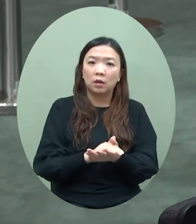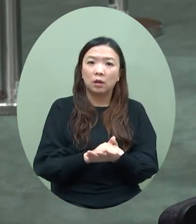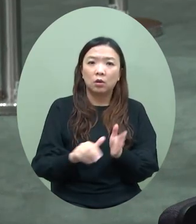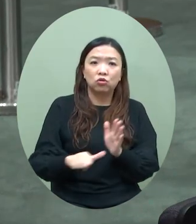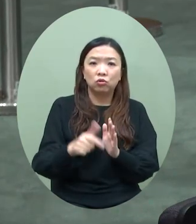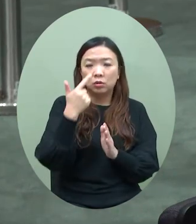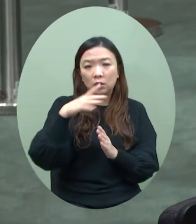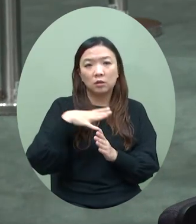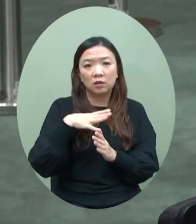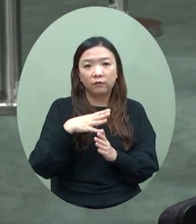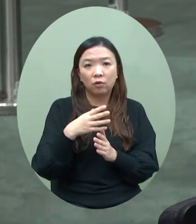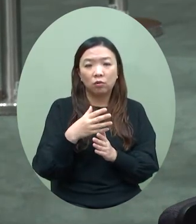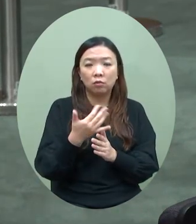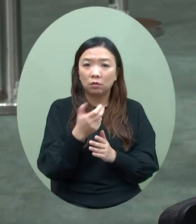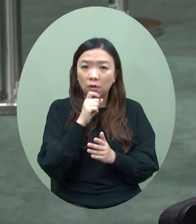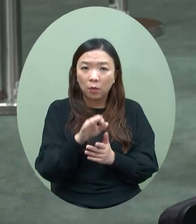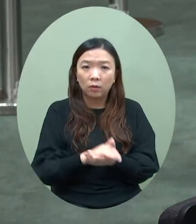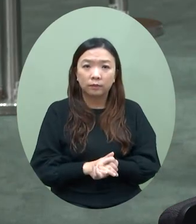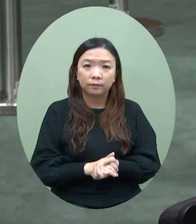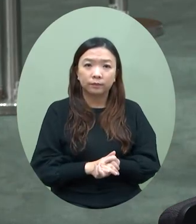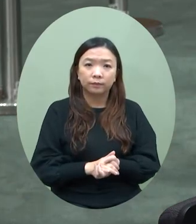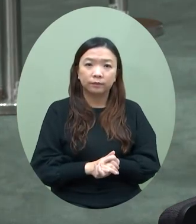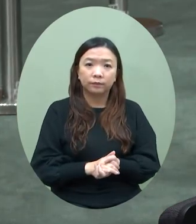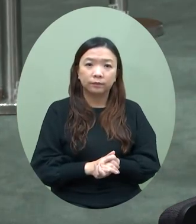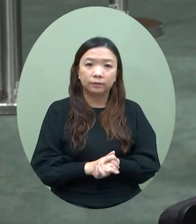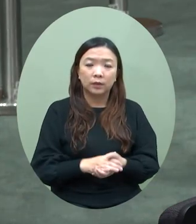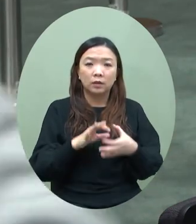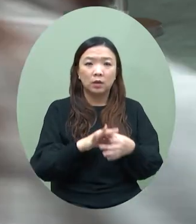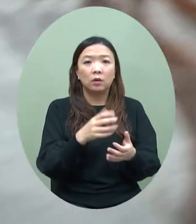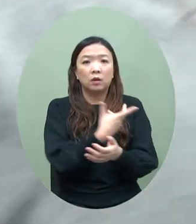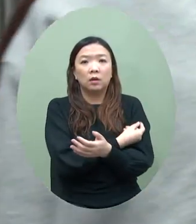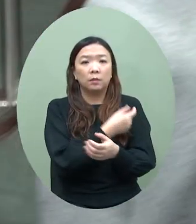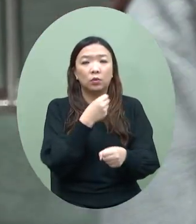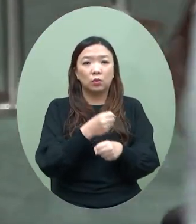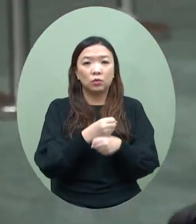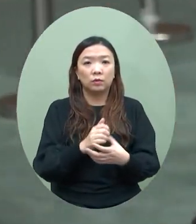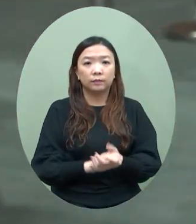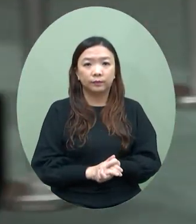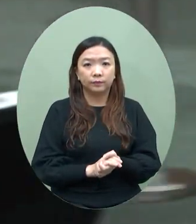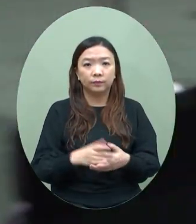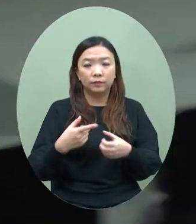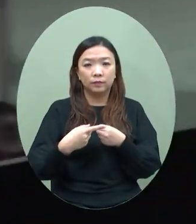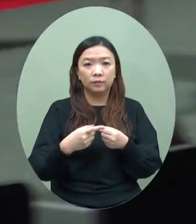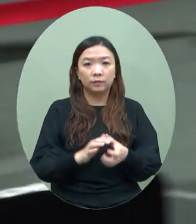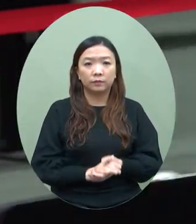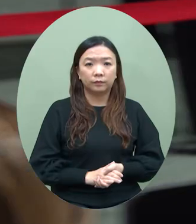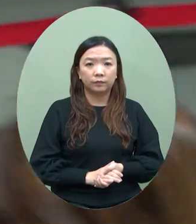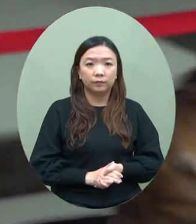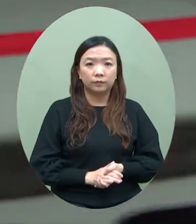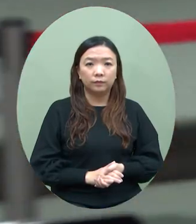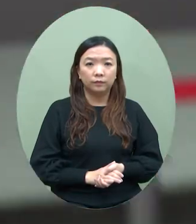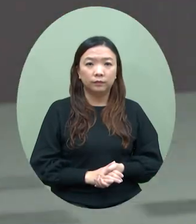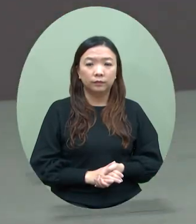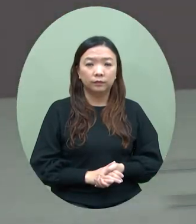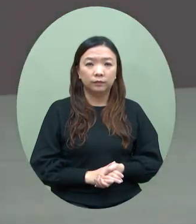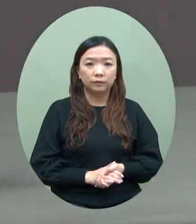嘅情況可以 update 一下？唔該你。 好啊，有關疫苗嘅工作嚇。第一咧就係、所提到嘅